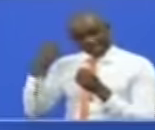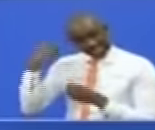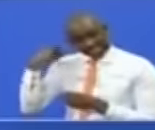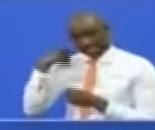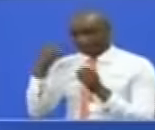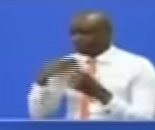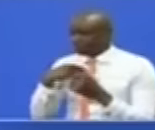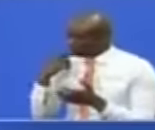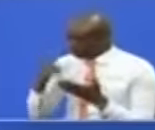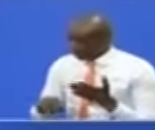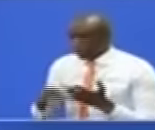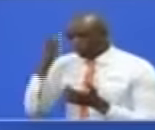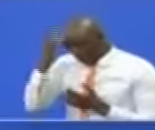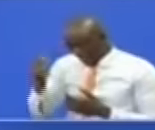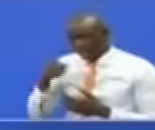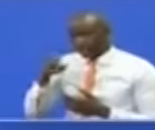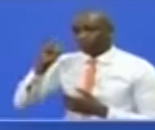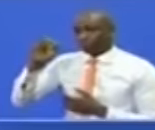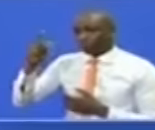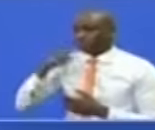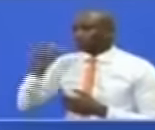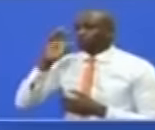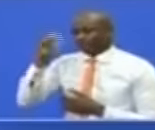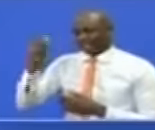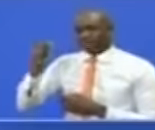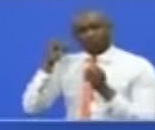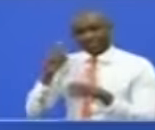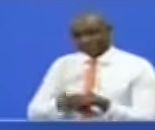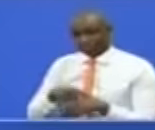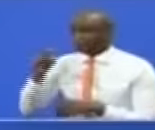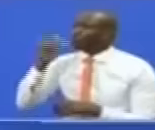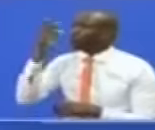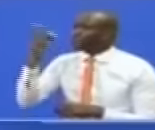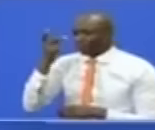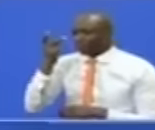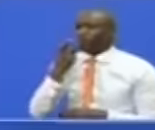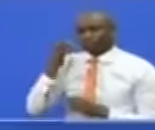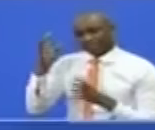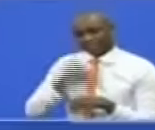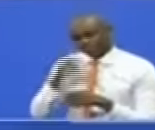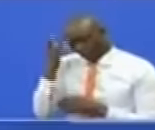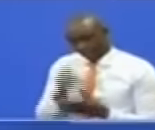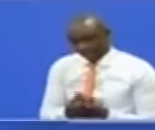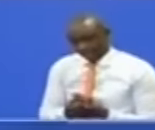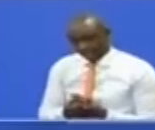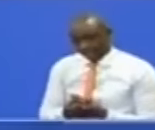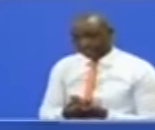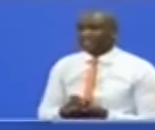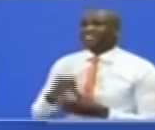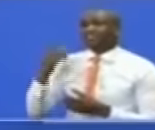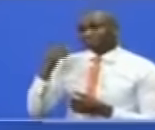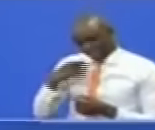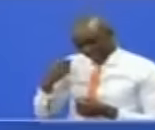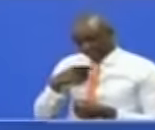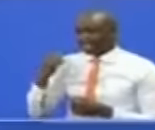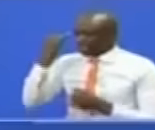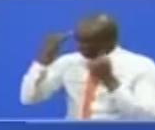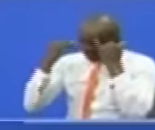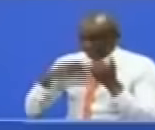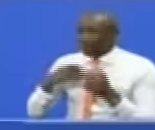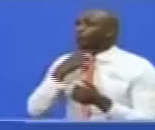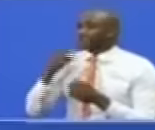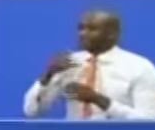wanasema ati kwa nini Murkomen ameenda Baringo mara mingi? Kwa nini Murkomen ameenda Pokot mara mingi? Uongozi ni initiative. Kuleta